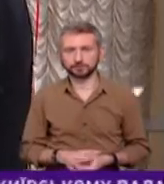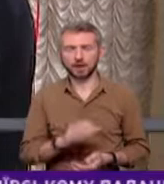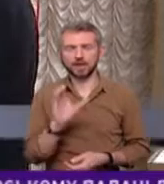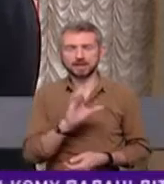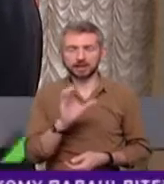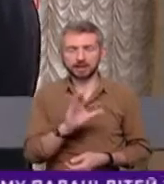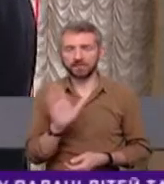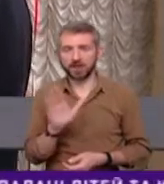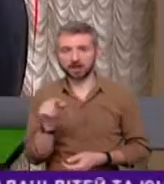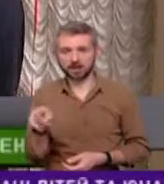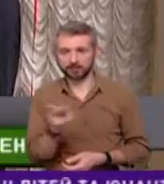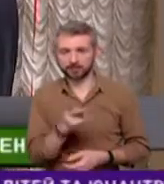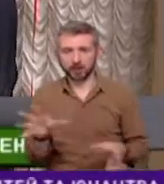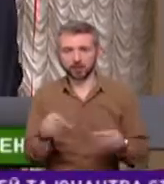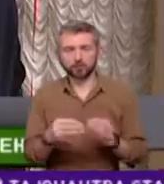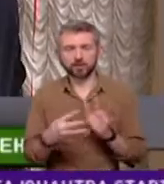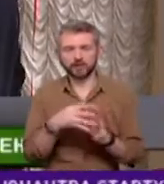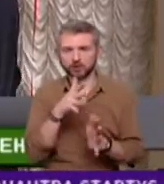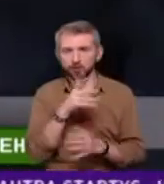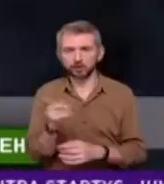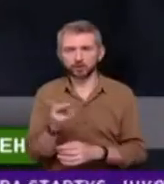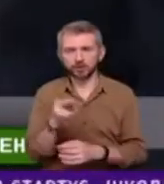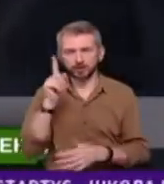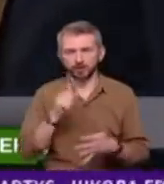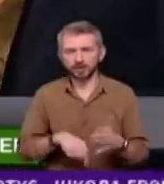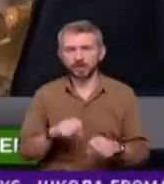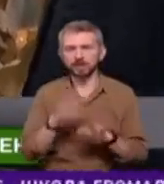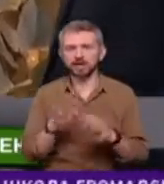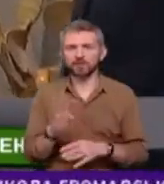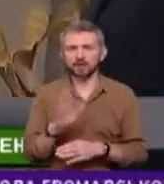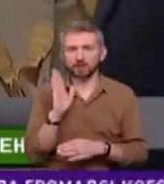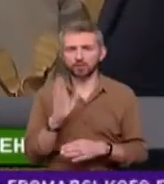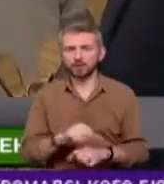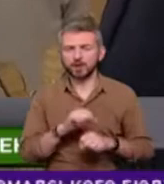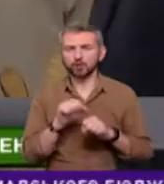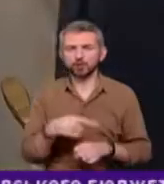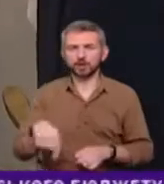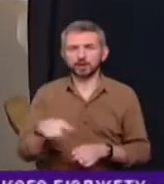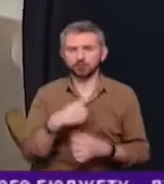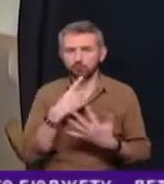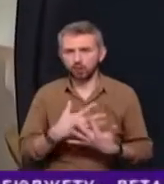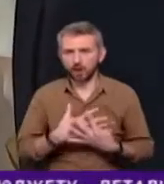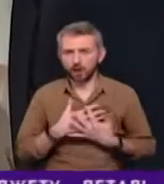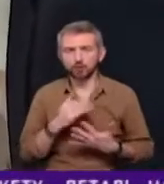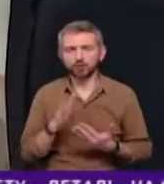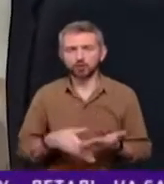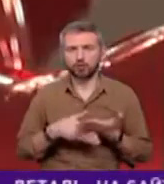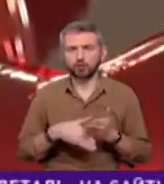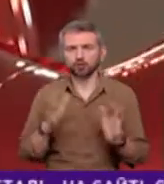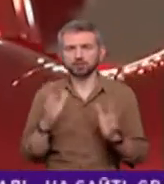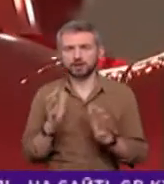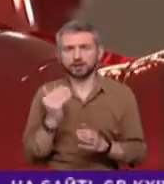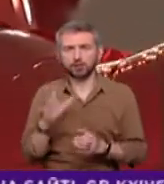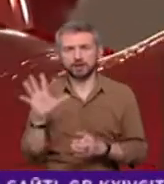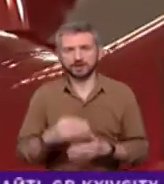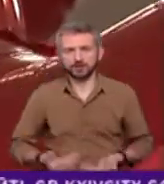Сергій та Валерія разом вже 9 років. Молодята вірять, Святий Валентин буде заступником їхньому коханню і допоможе зберегти його на